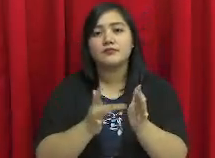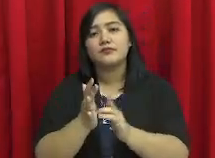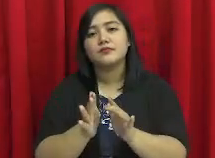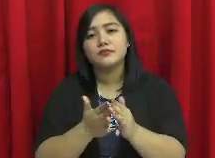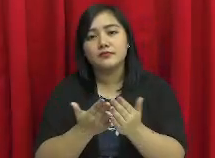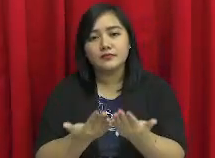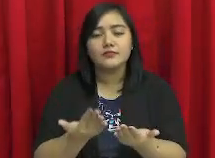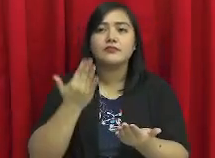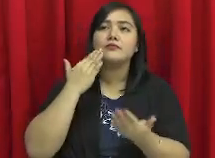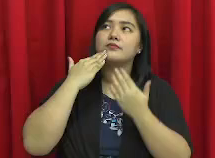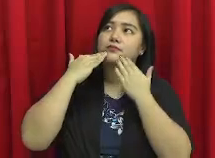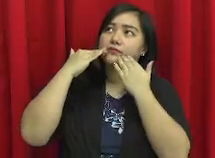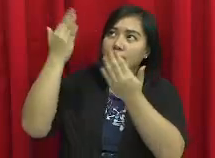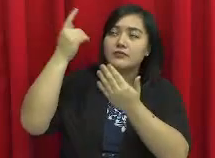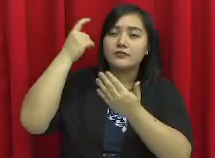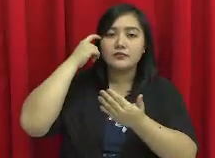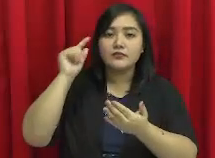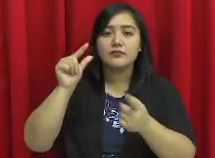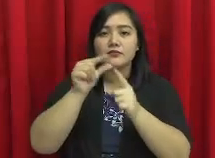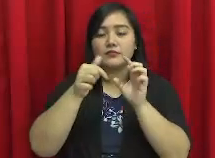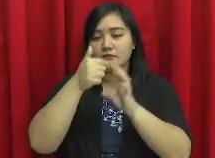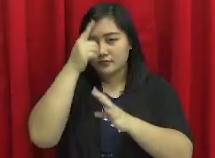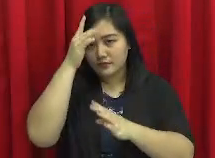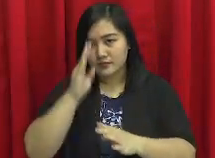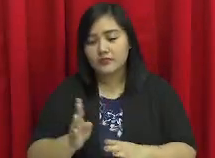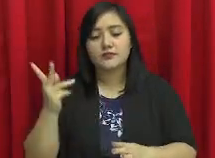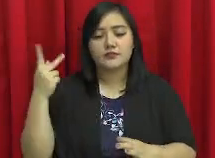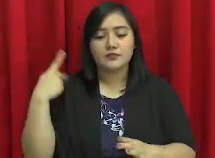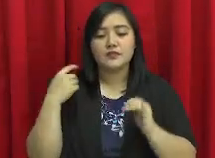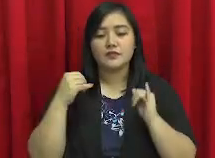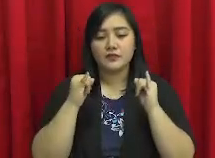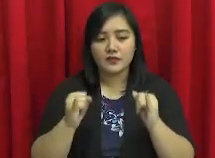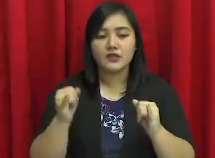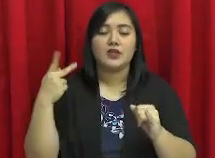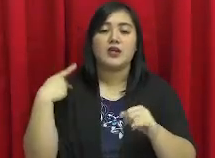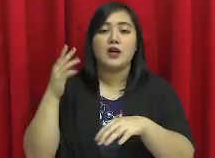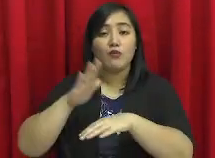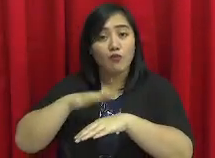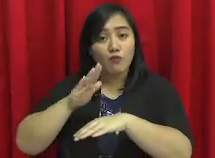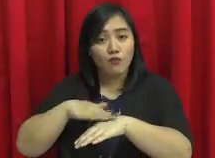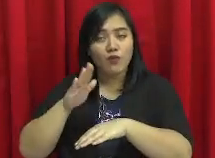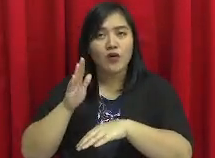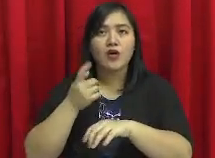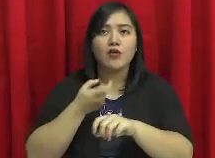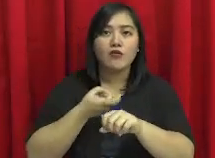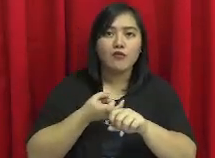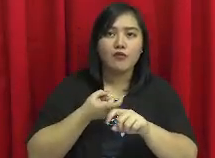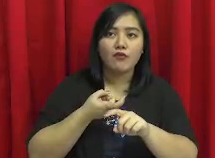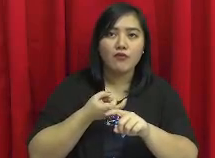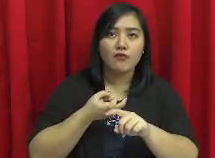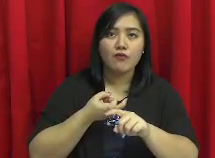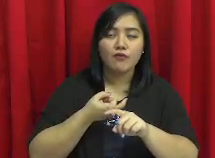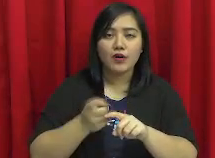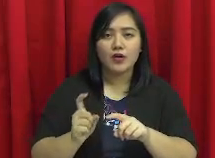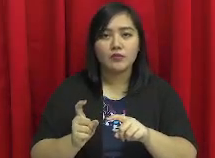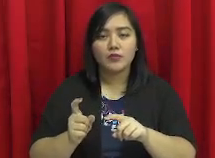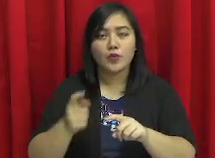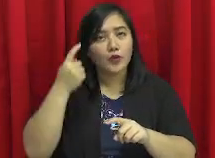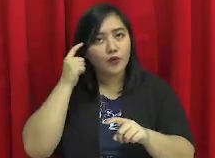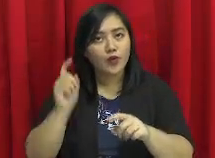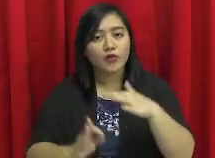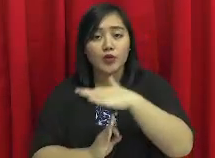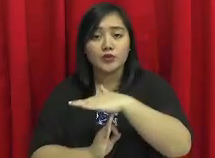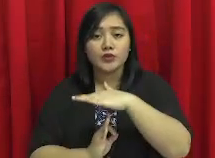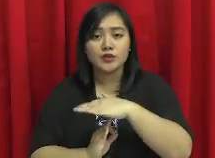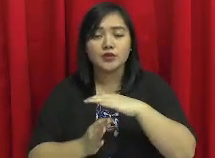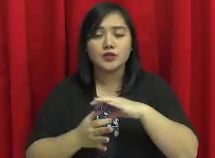sa Bible at merong ganito, alright, meron na tayong warning from the foundation of the family. Yung simula pa lang ng